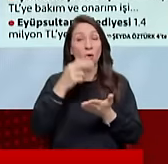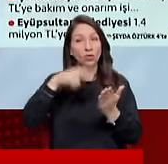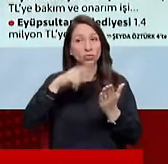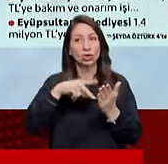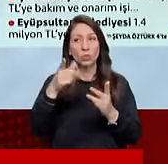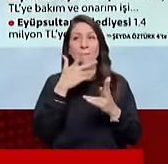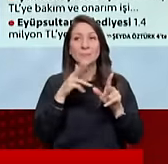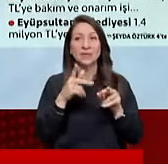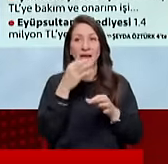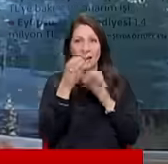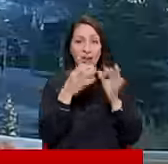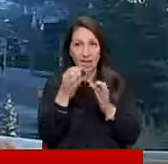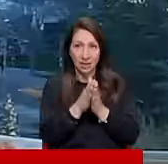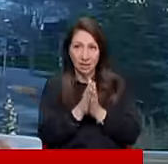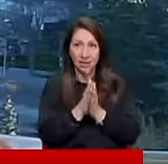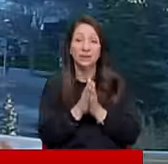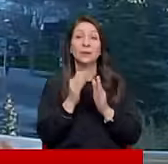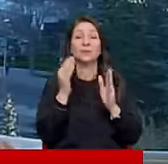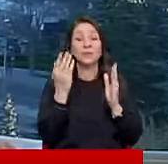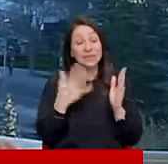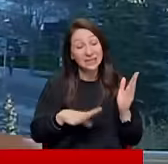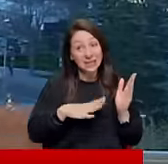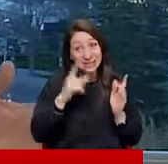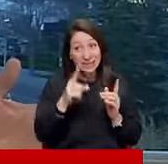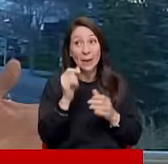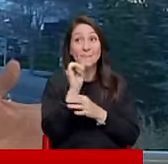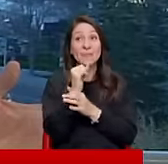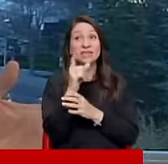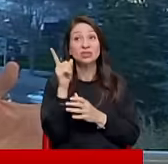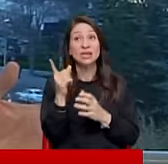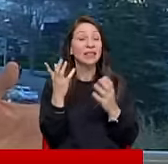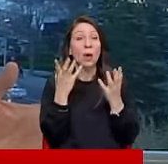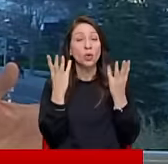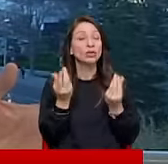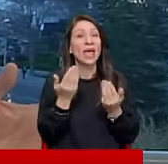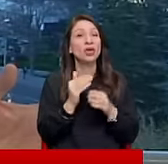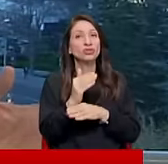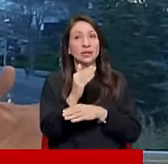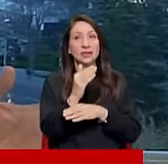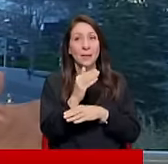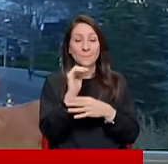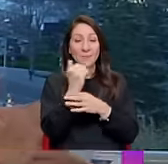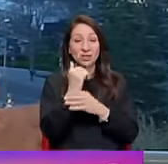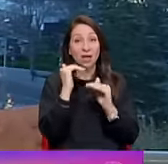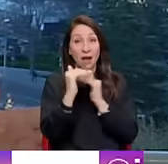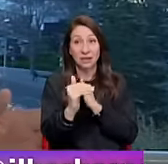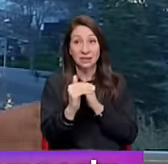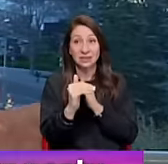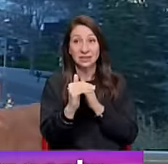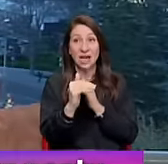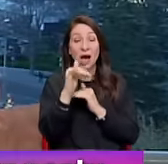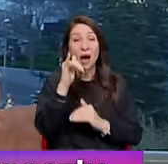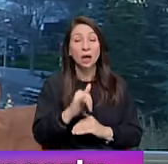okuyacağız buna benzer haberleri, yorumları. İsterseniz Bilecik'te ne oldu, ne yaşandı? Bilecik halkının